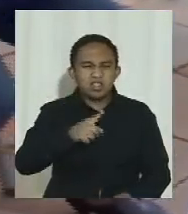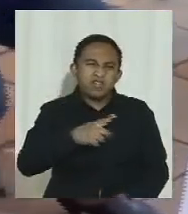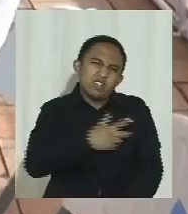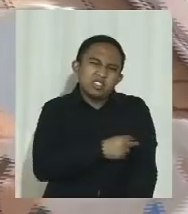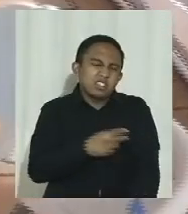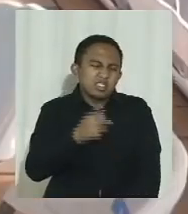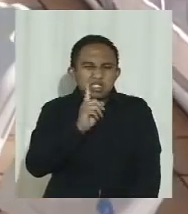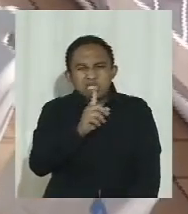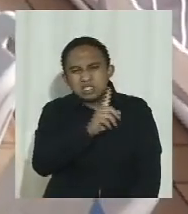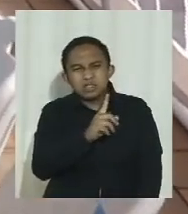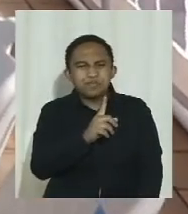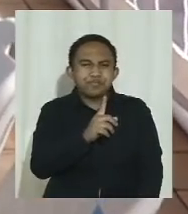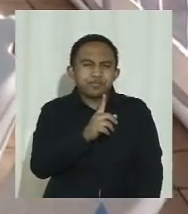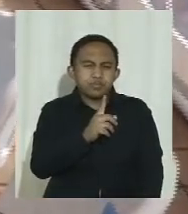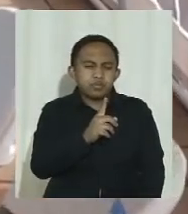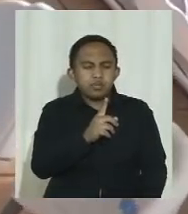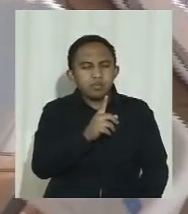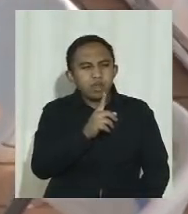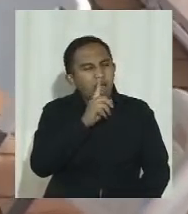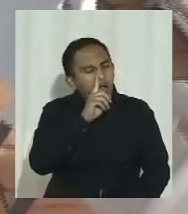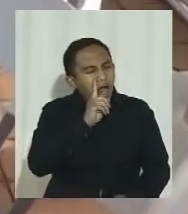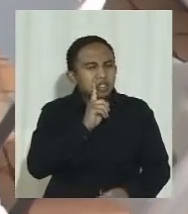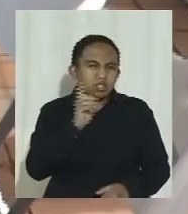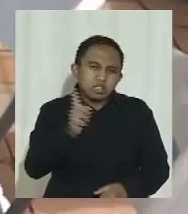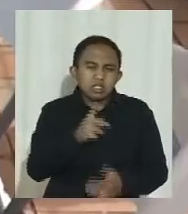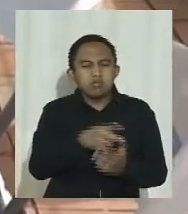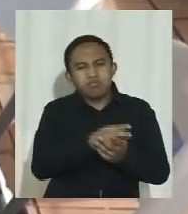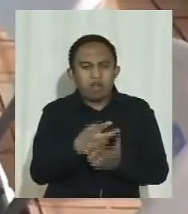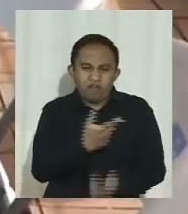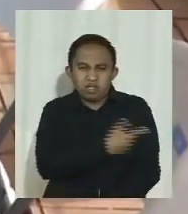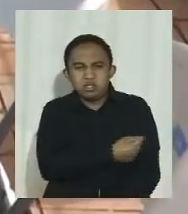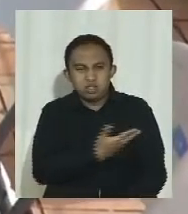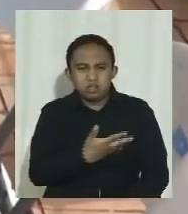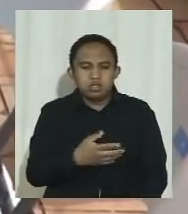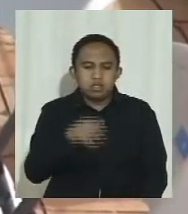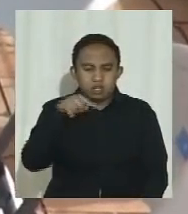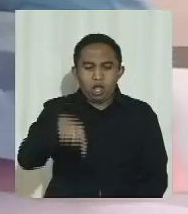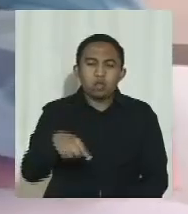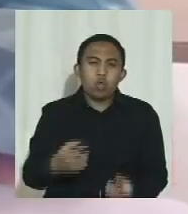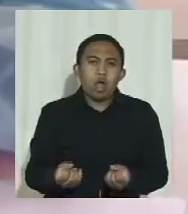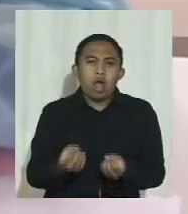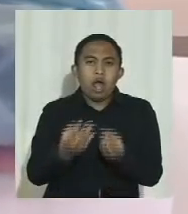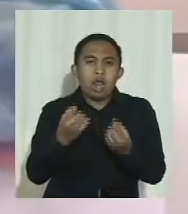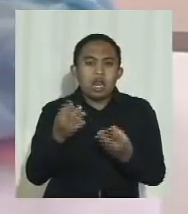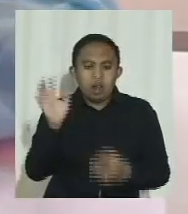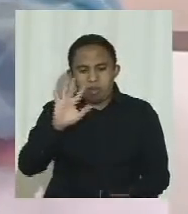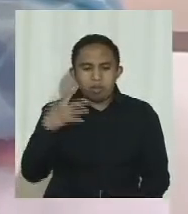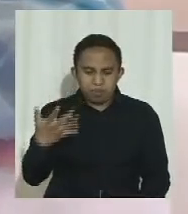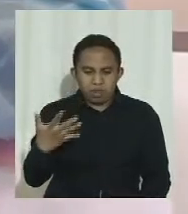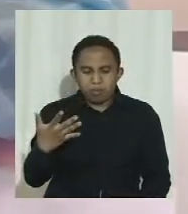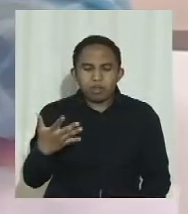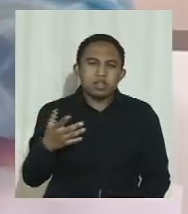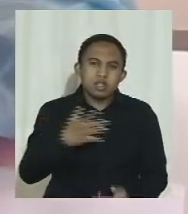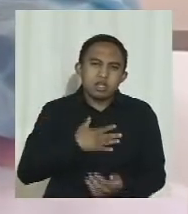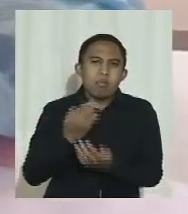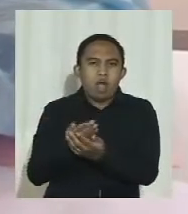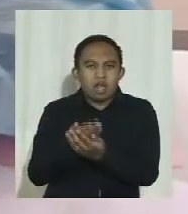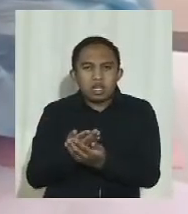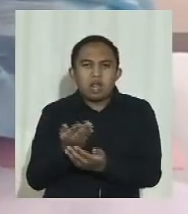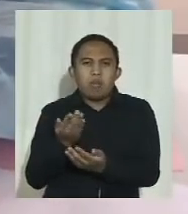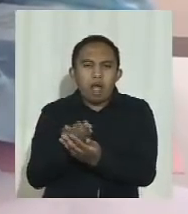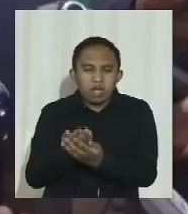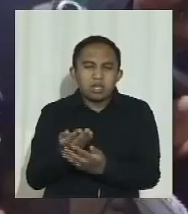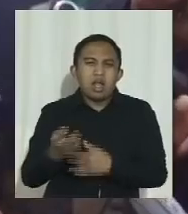fanaovana vaksiny. Misy kosa nefany Analamanga miakatra dia miakatra ny tany fangatahana na ny demande